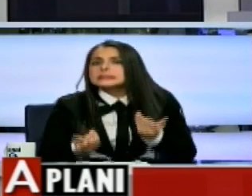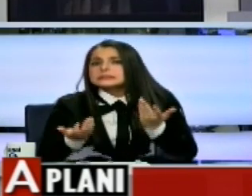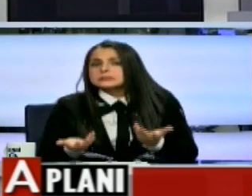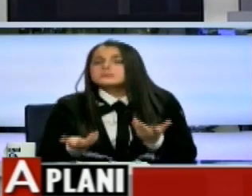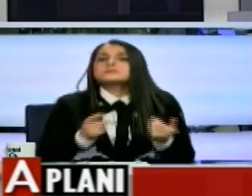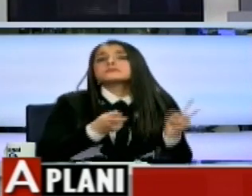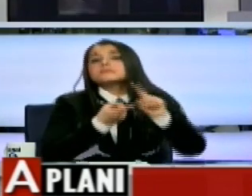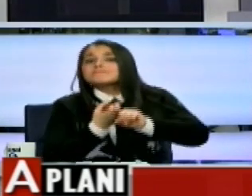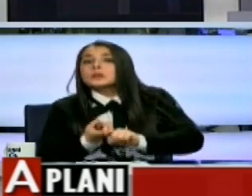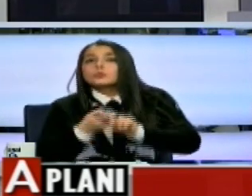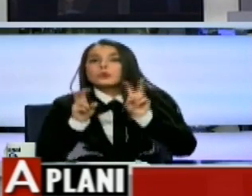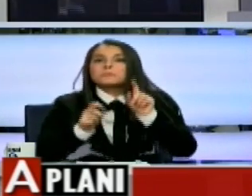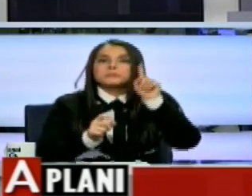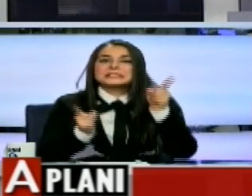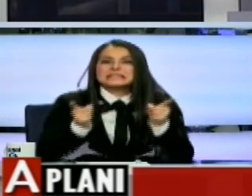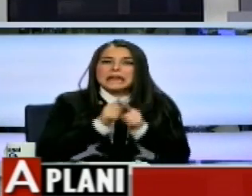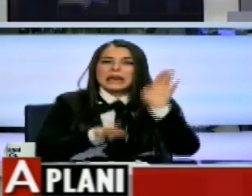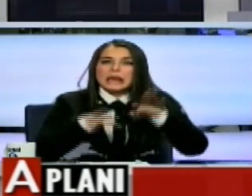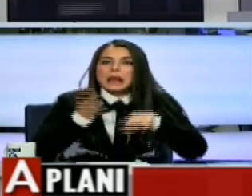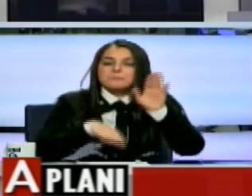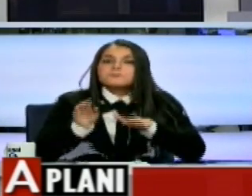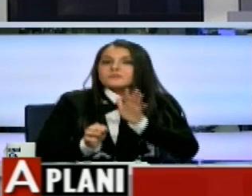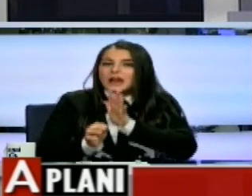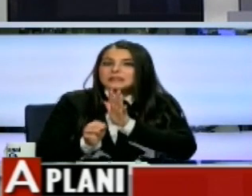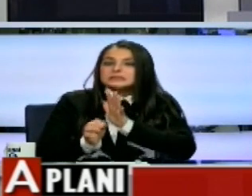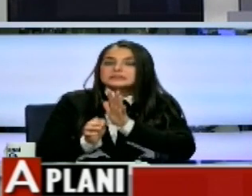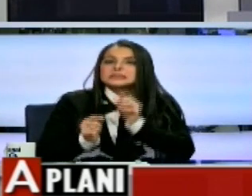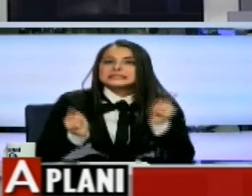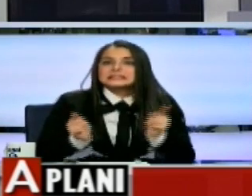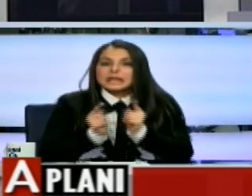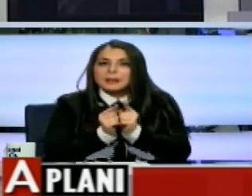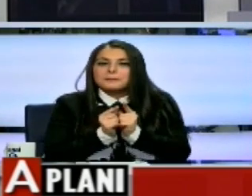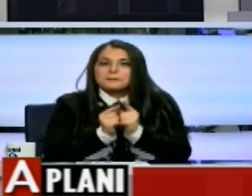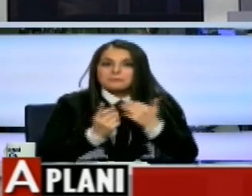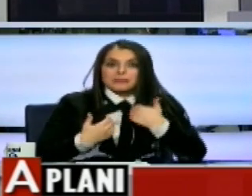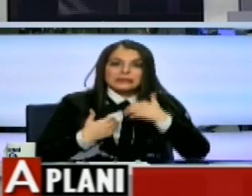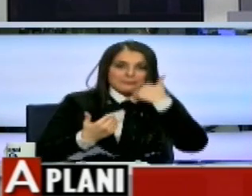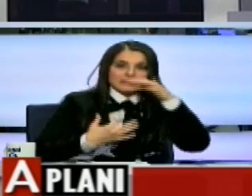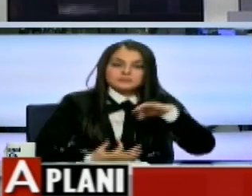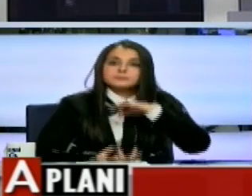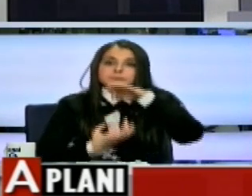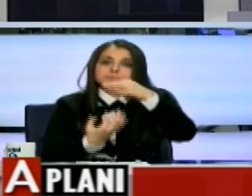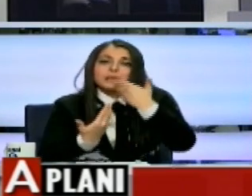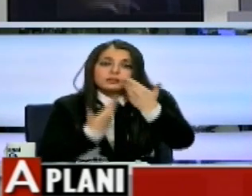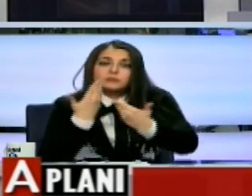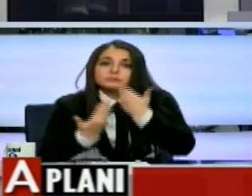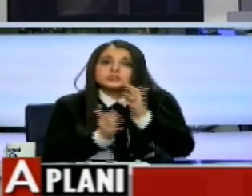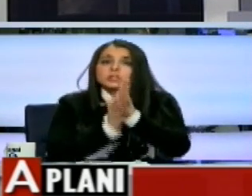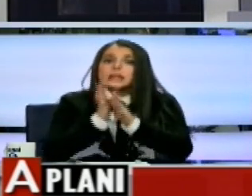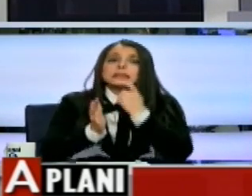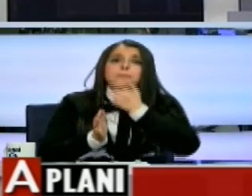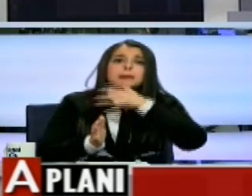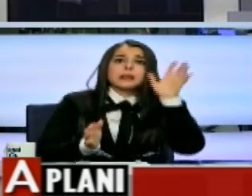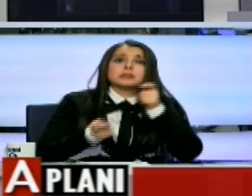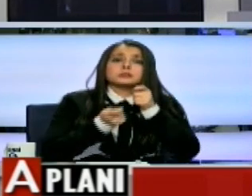Diğer bir konu, şimdi kısa bir reklam arası vereceğiz. Beyza Hanım dedi ki, işaret dili bilmeyen